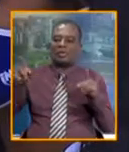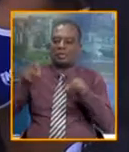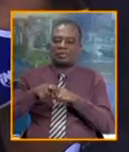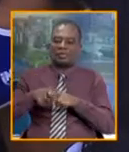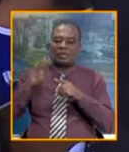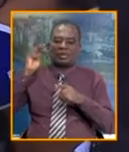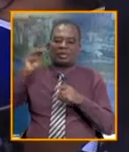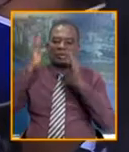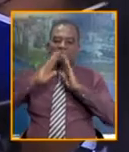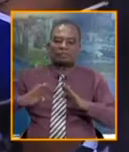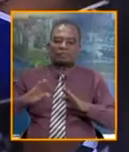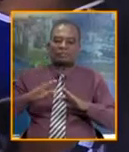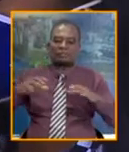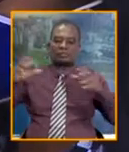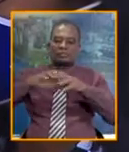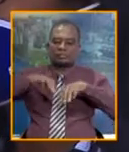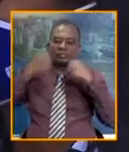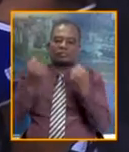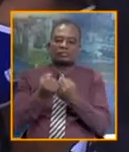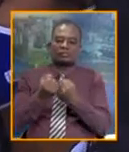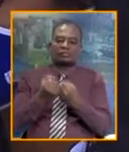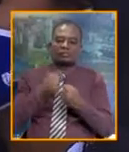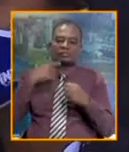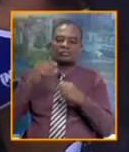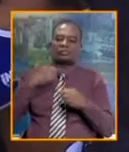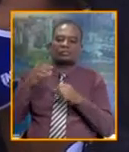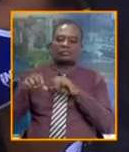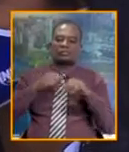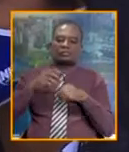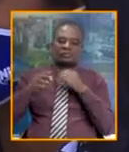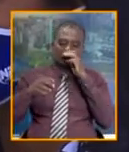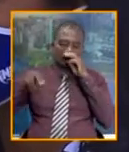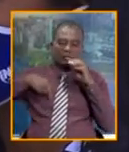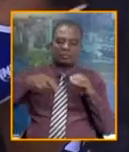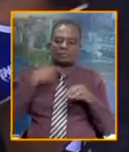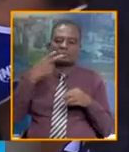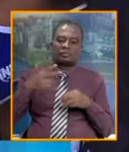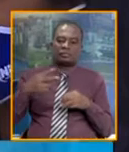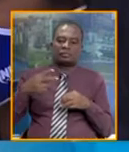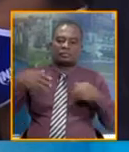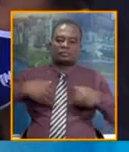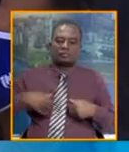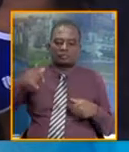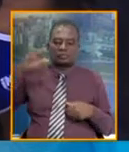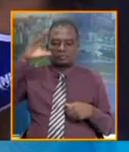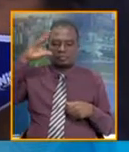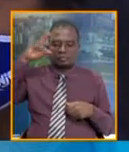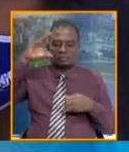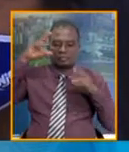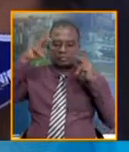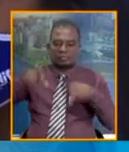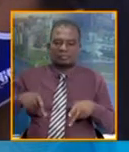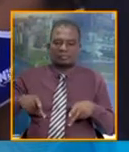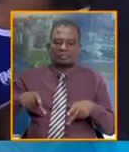des messages de paix et de cohésion sociale qui ont pu être véhiculés. Nous avons vu des jeunes gens